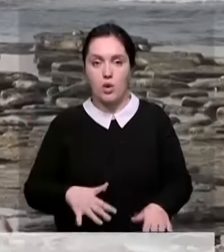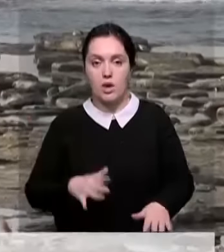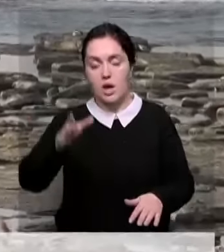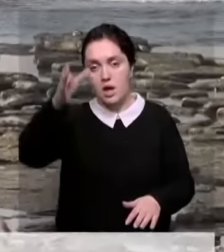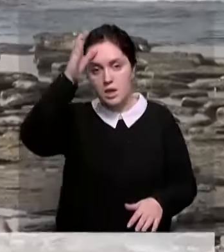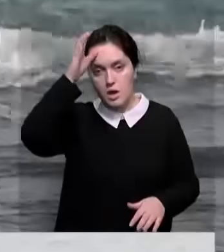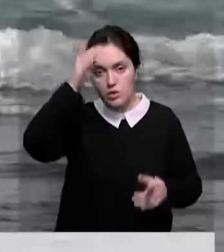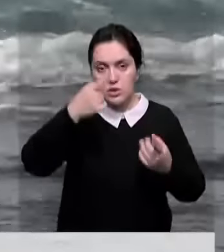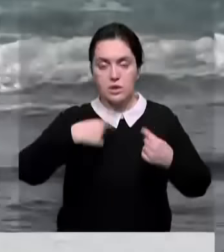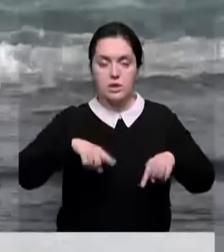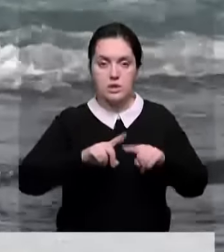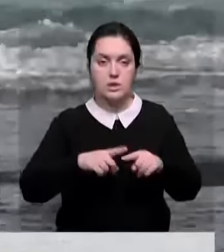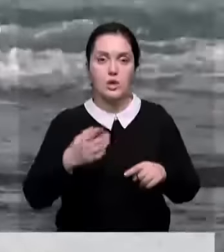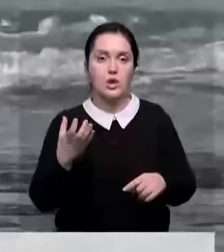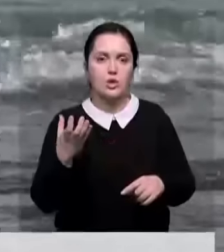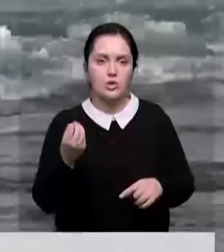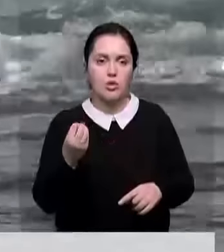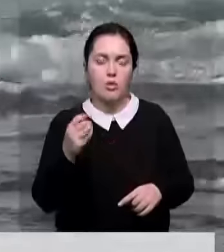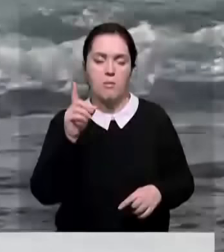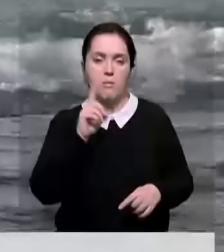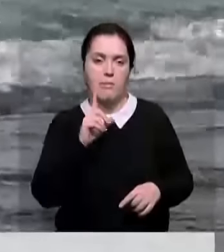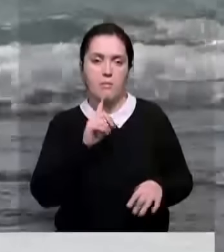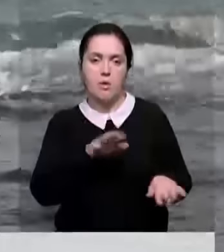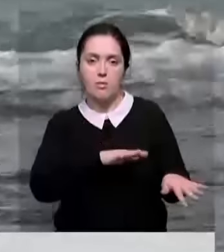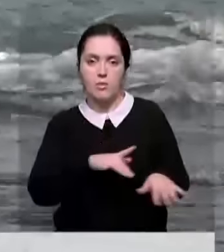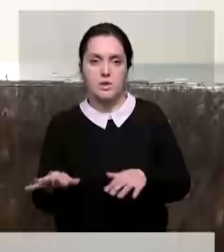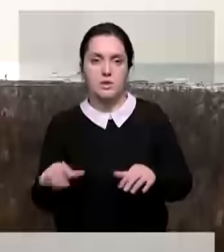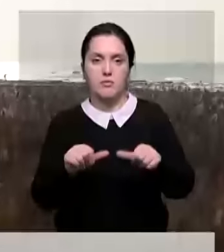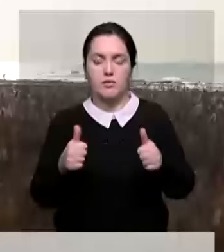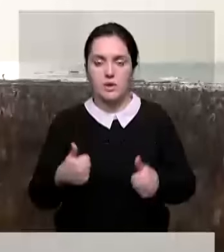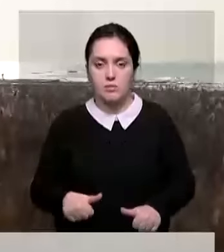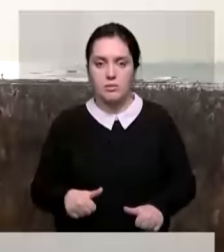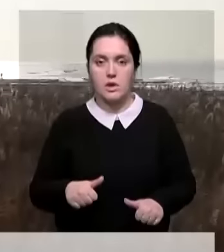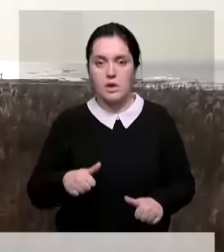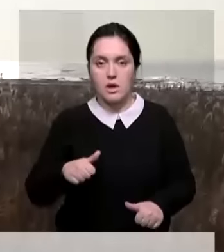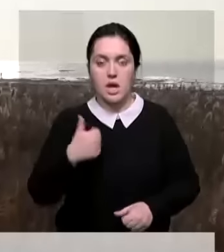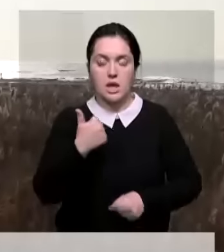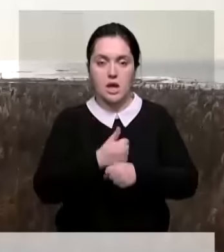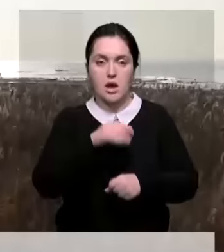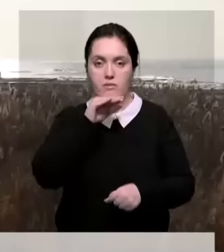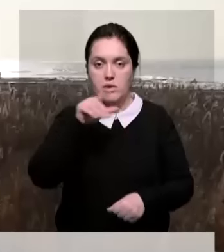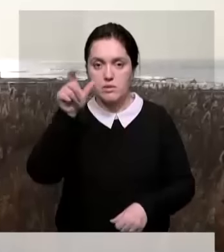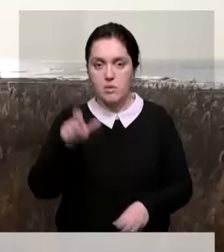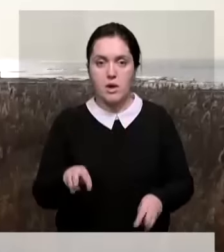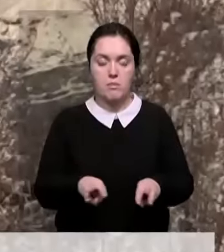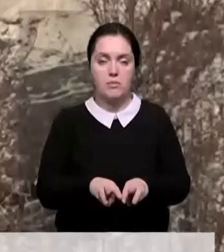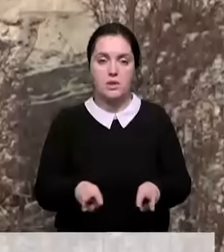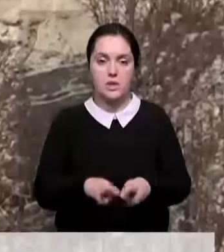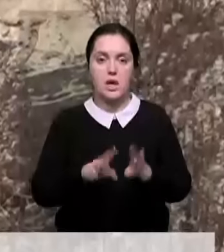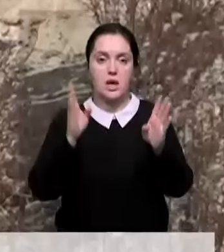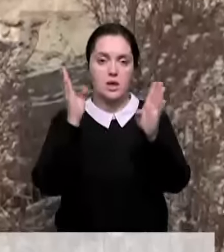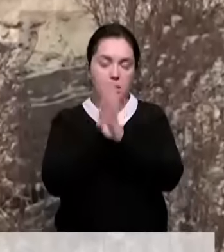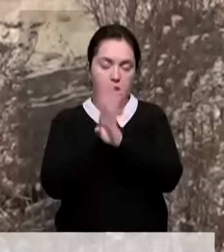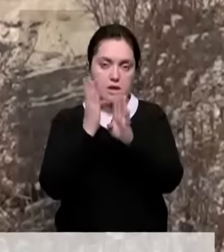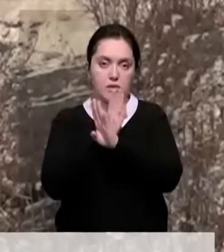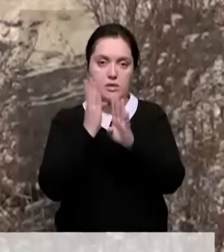научное учреждение еще находится в процессе формирования. Об этом заявила главный эксперт Министерства экологии и природных